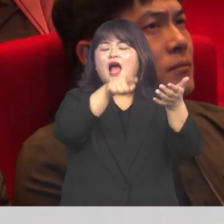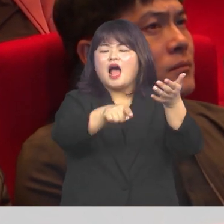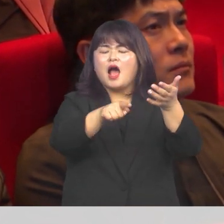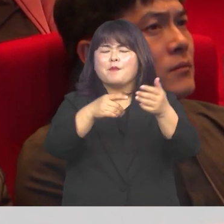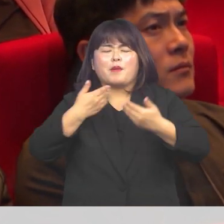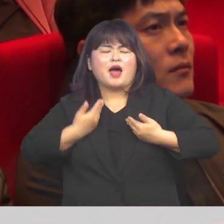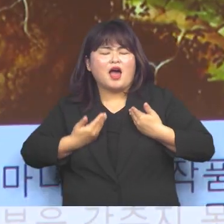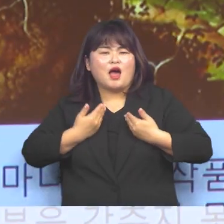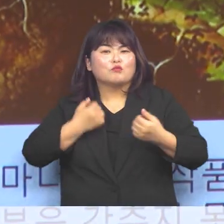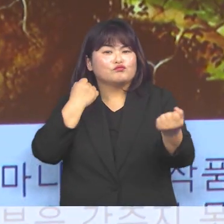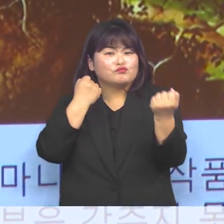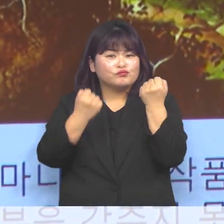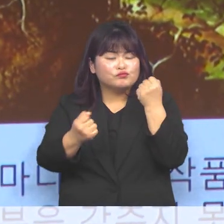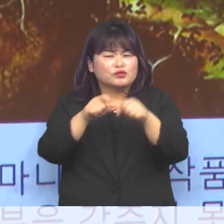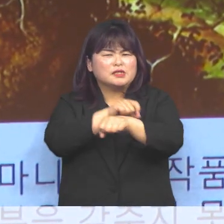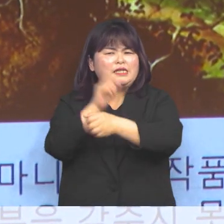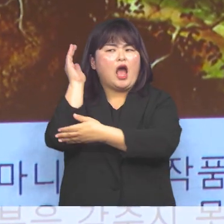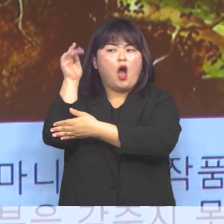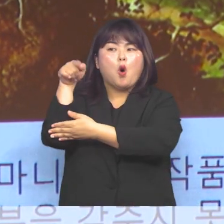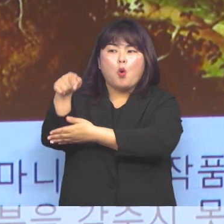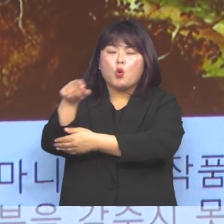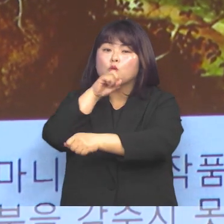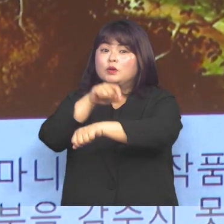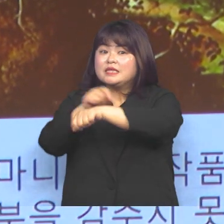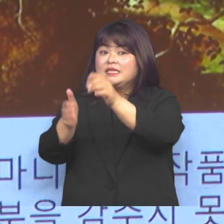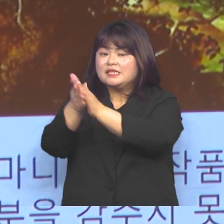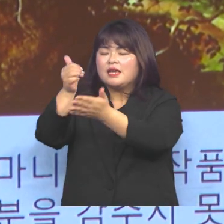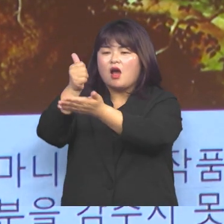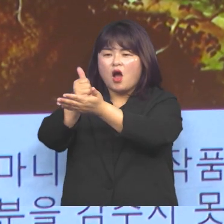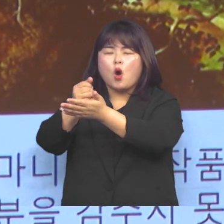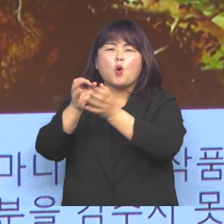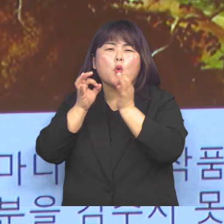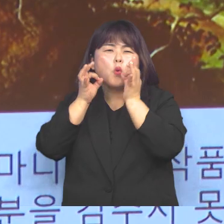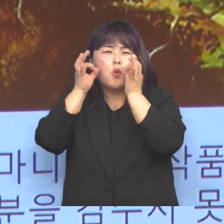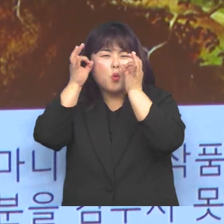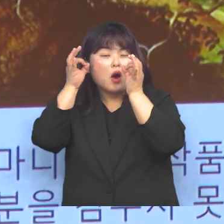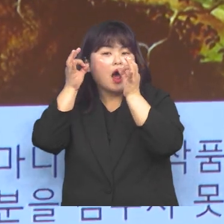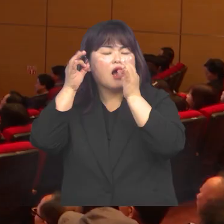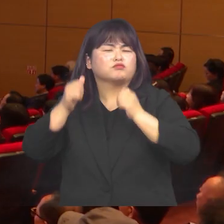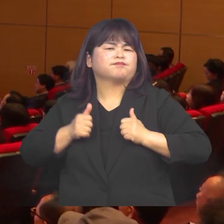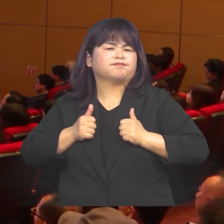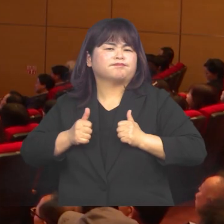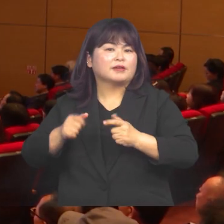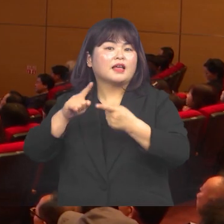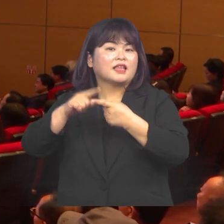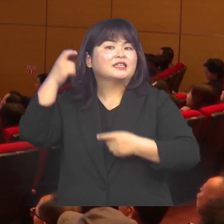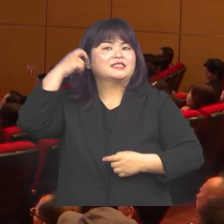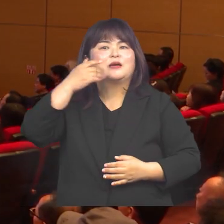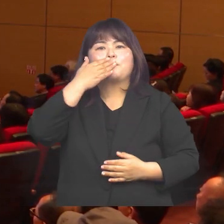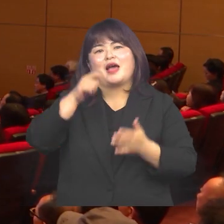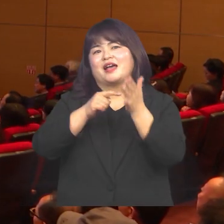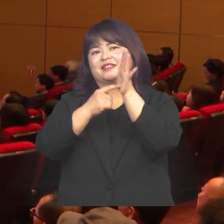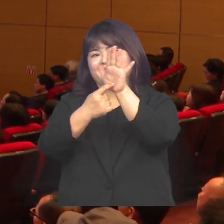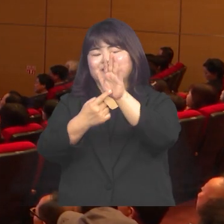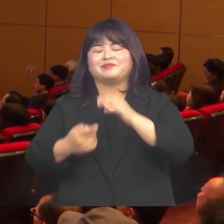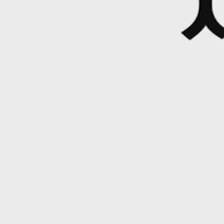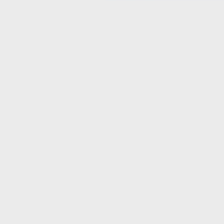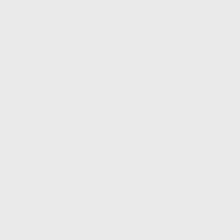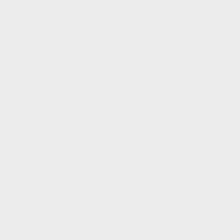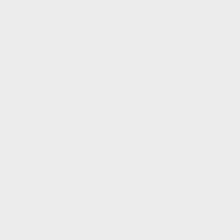와중에도 직접 특강 자료를 만드는 이상일 용인특례시장의 공부 내공과 성실함을 느낄 수 있었다고